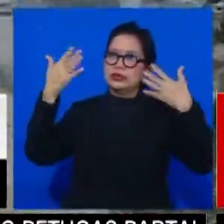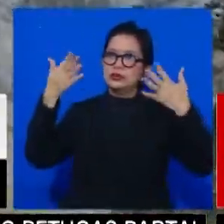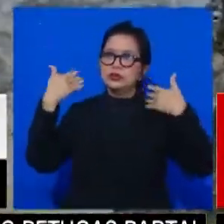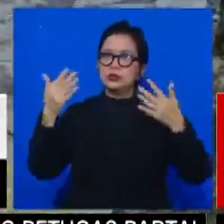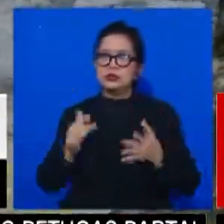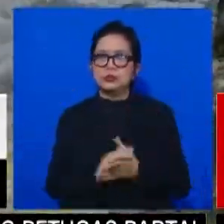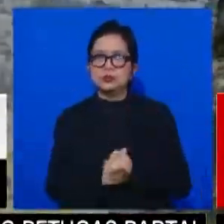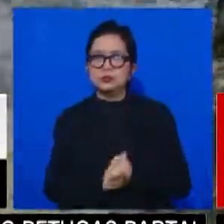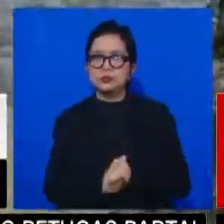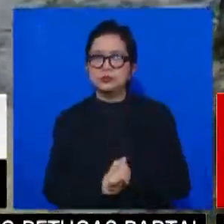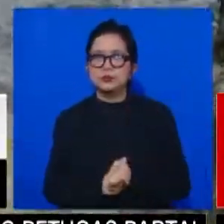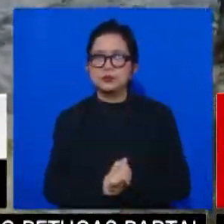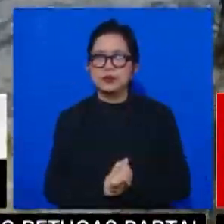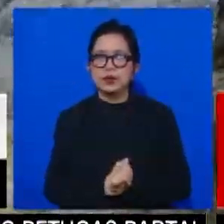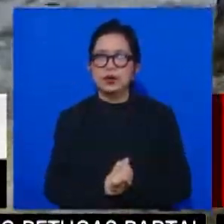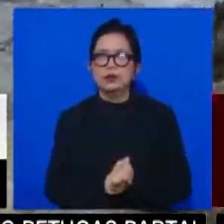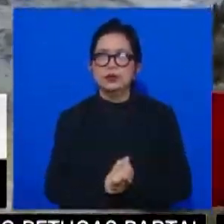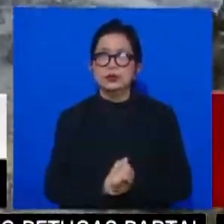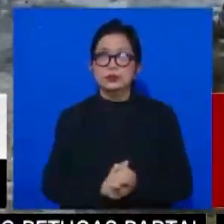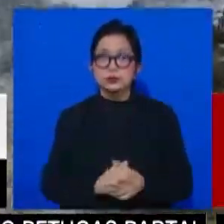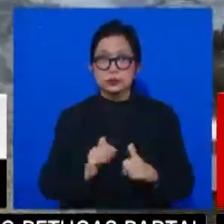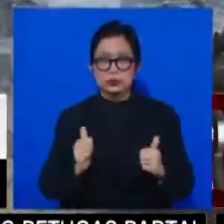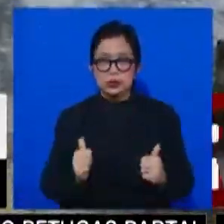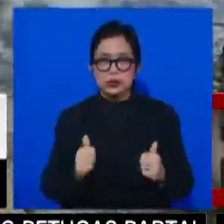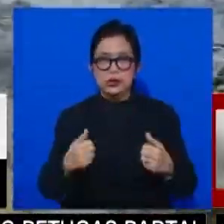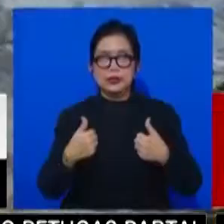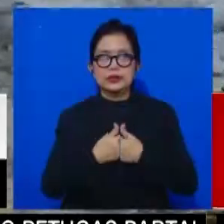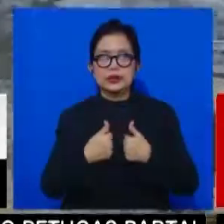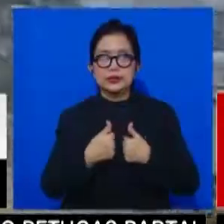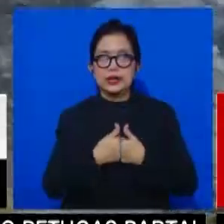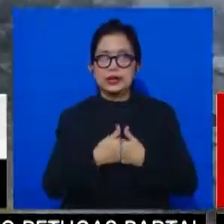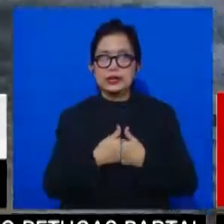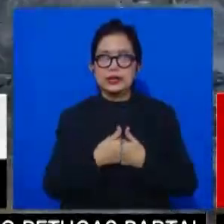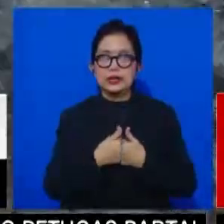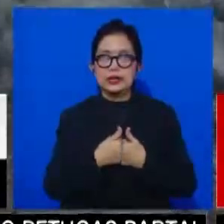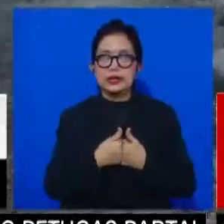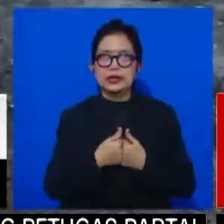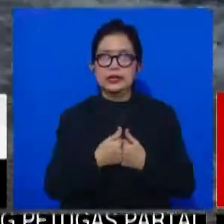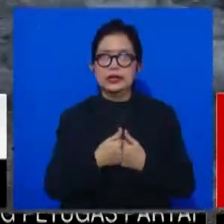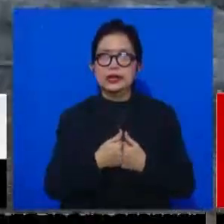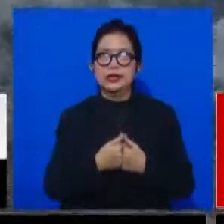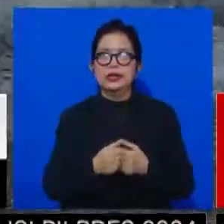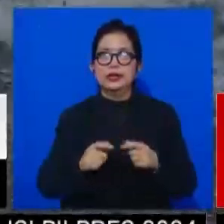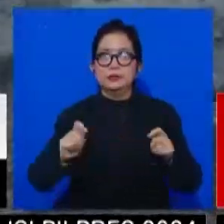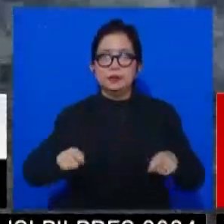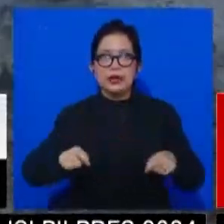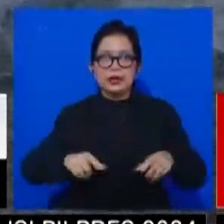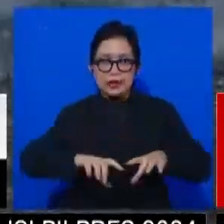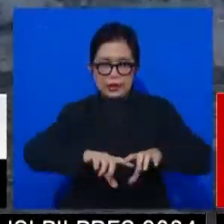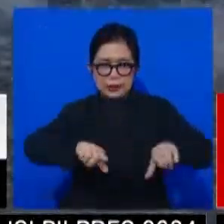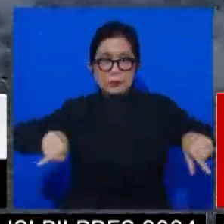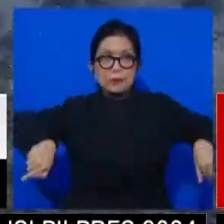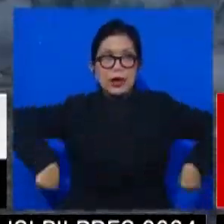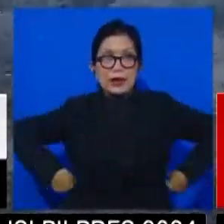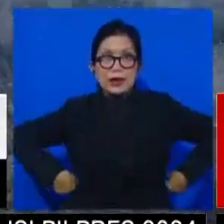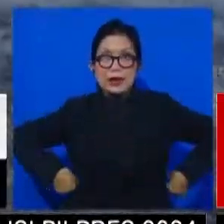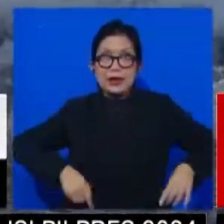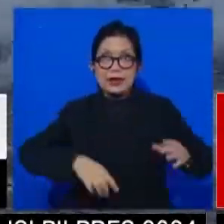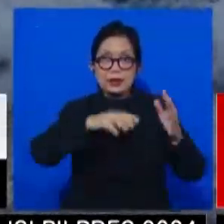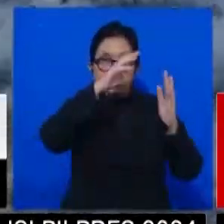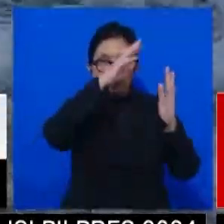ini, sebagian wisatawan yang memiliki adrenalin tinggi bisa mencoba melakukan seluncuran menggunakan ban bekas dari mulut air terjun ke